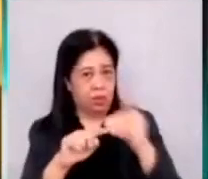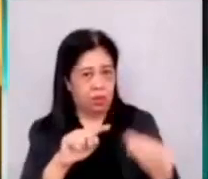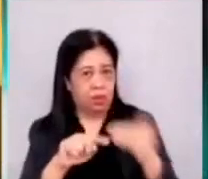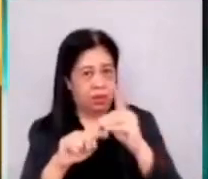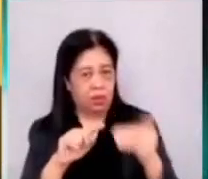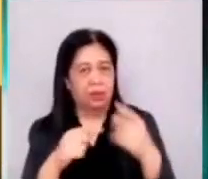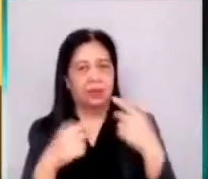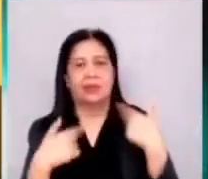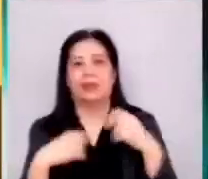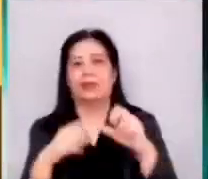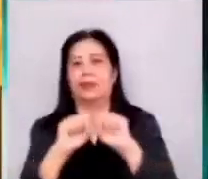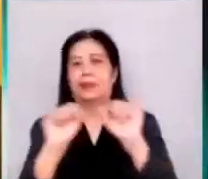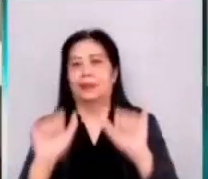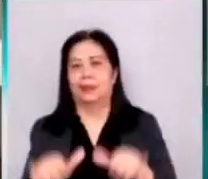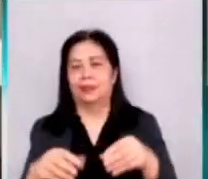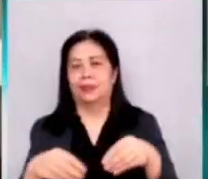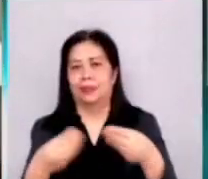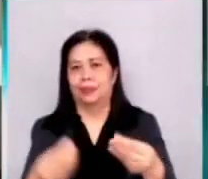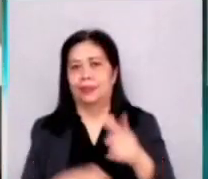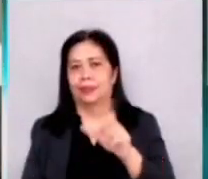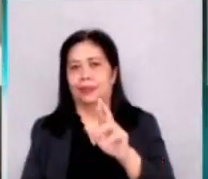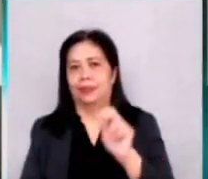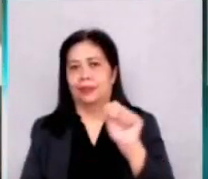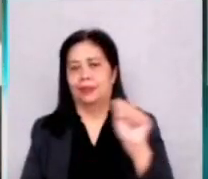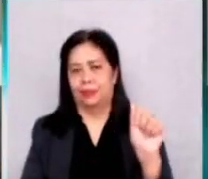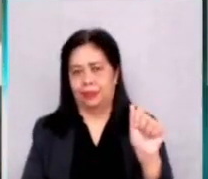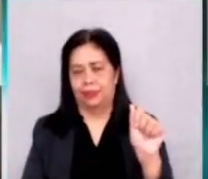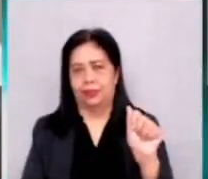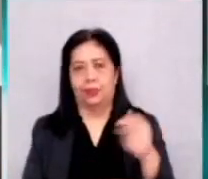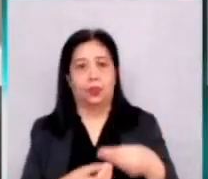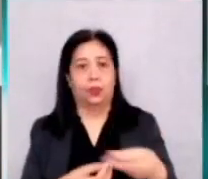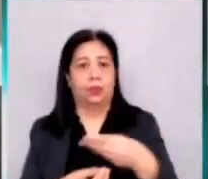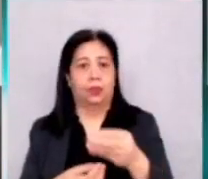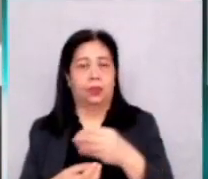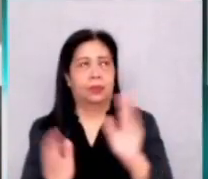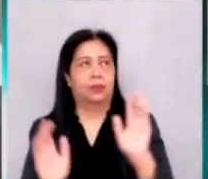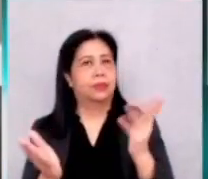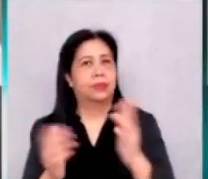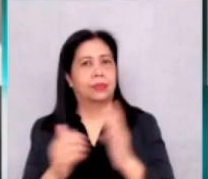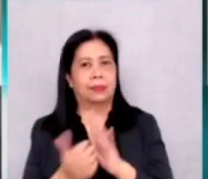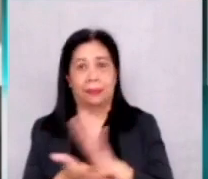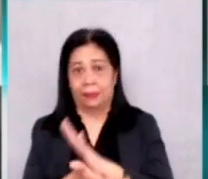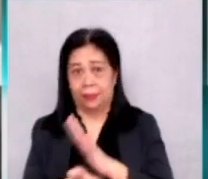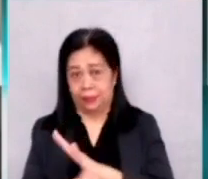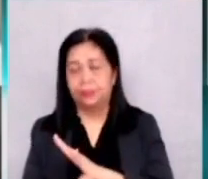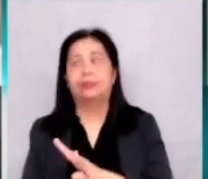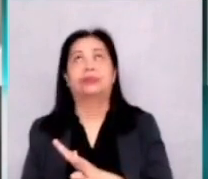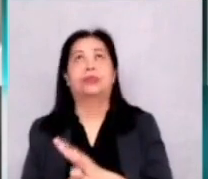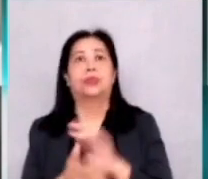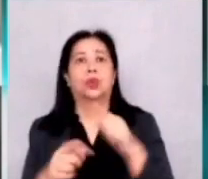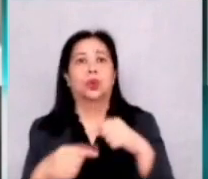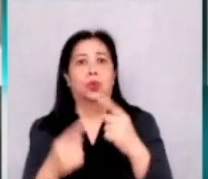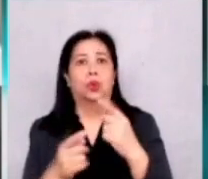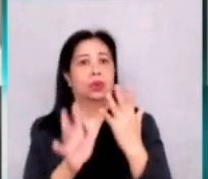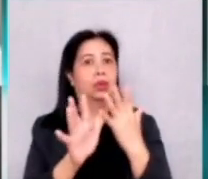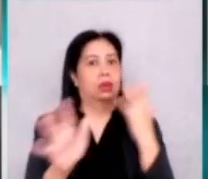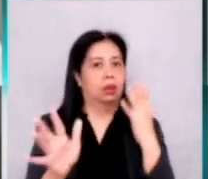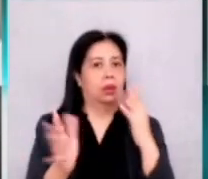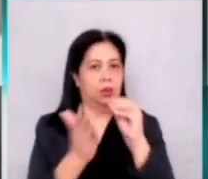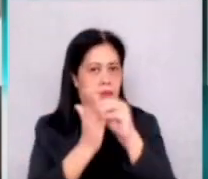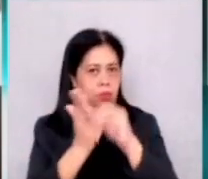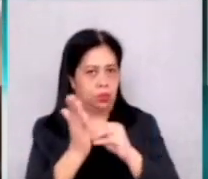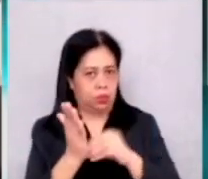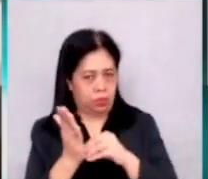sistemang ipatutupad ang LRTA. Magdi-distribute na kami ng parang papel para habang nakpila sila, pipilapan na nila yon.